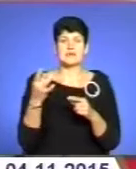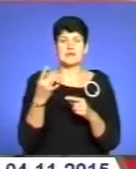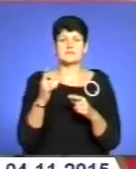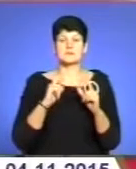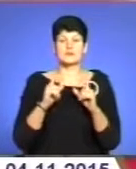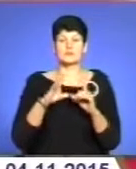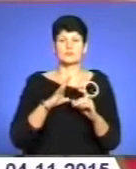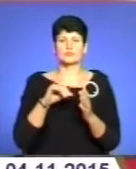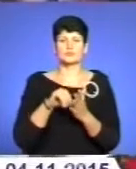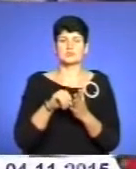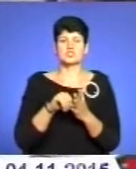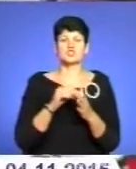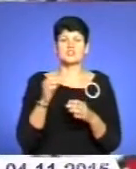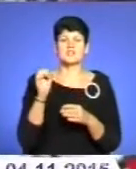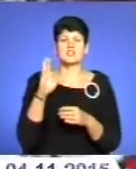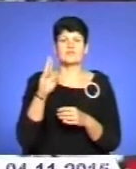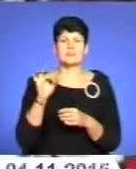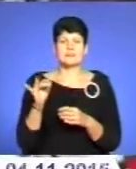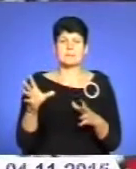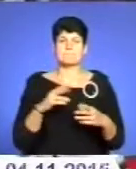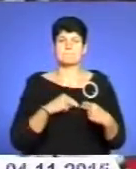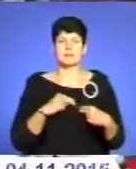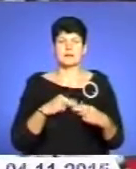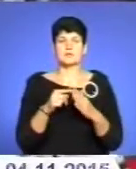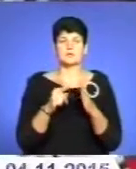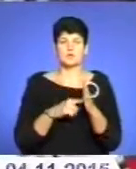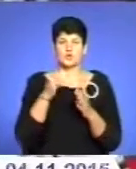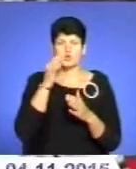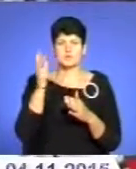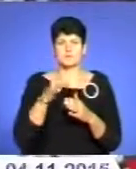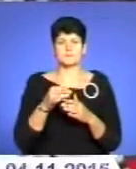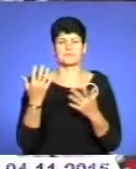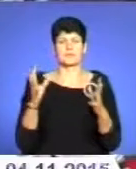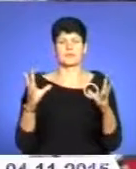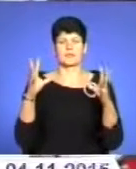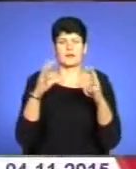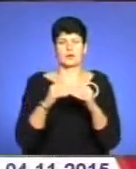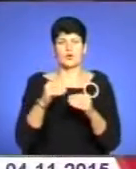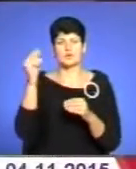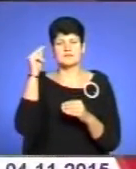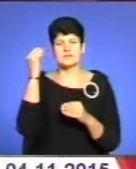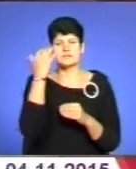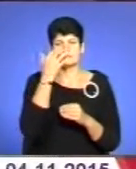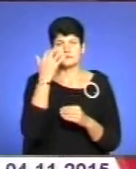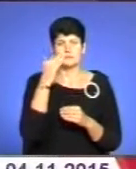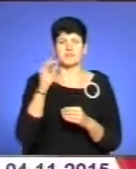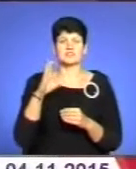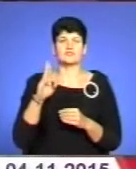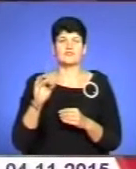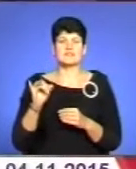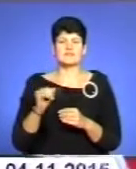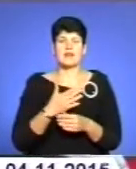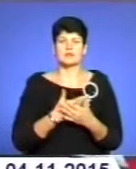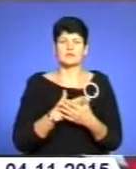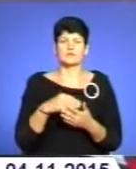шведські партнери проекту, які поділились досвідом інклюзивної освіти незрячих у Швеції. Усі вони активно